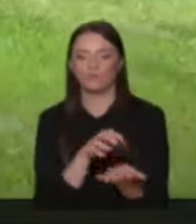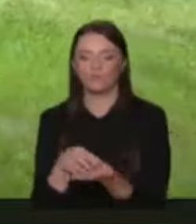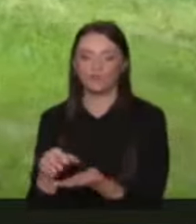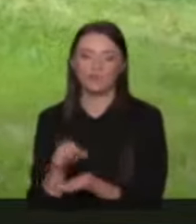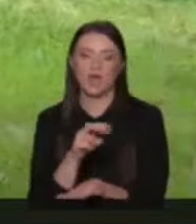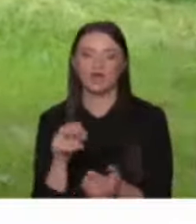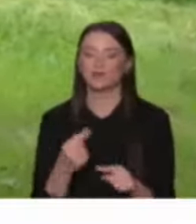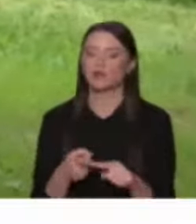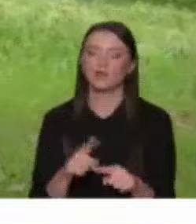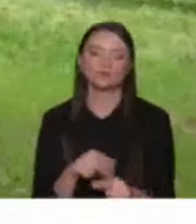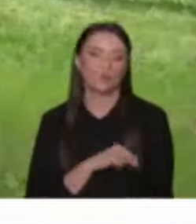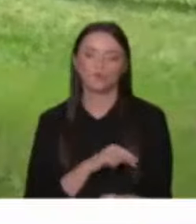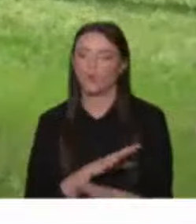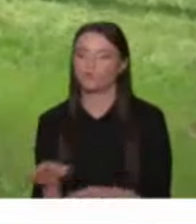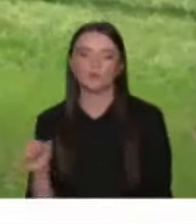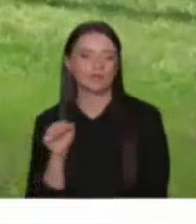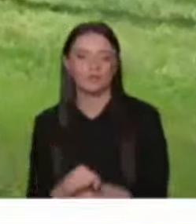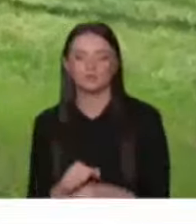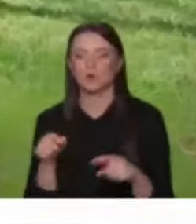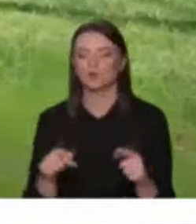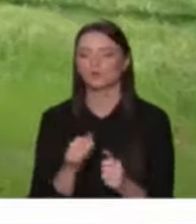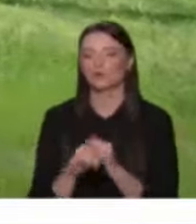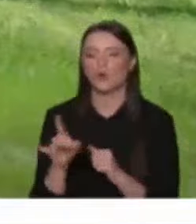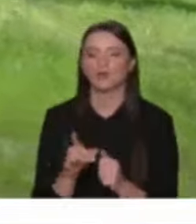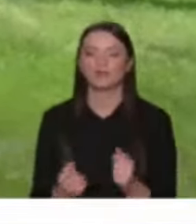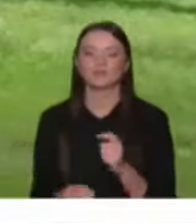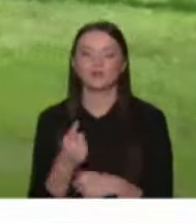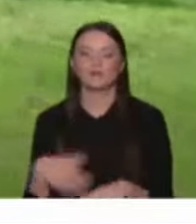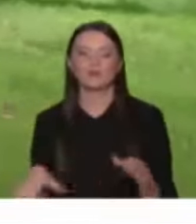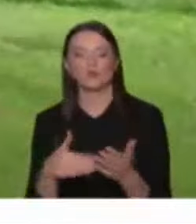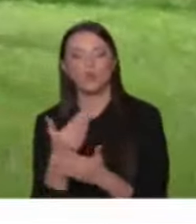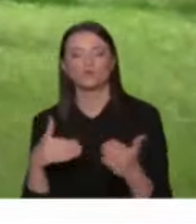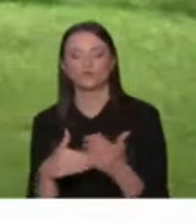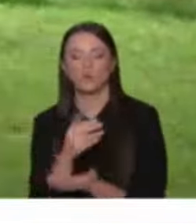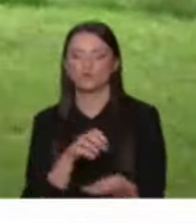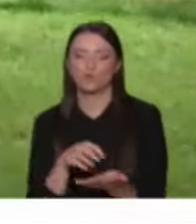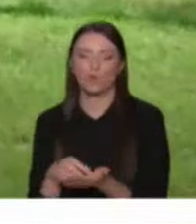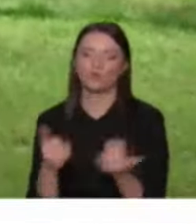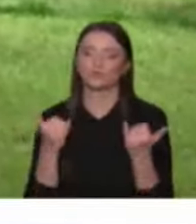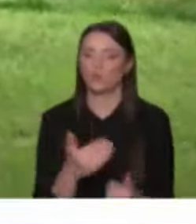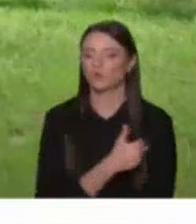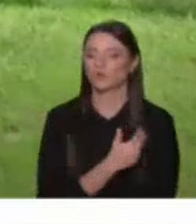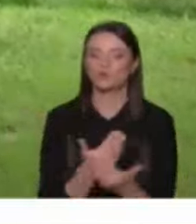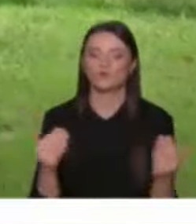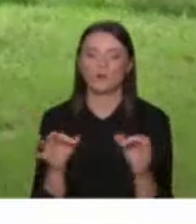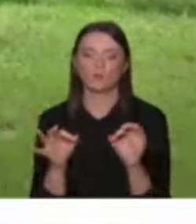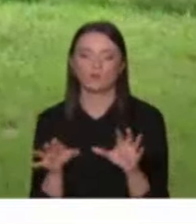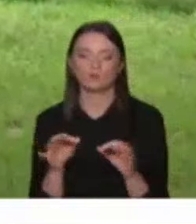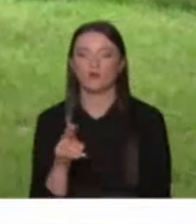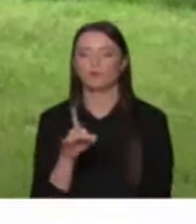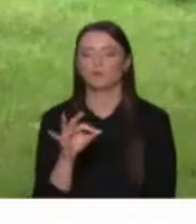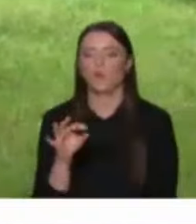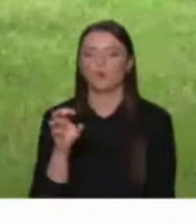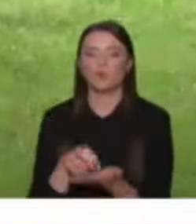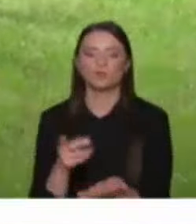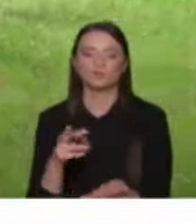на цьому роботи не зупиняються. Тут щораз з'являються все нові та нові локації. І от сьогодні хочу вам розповісти про локації